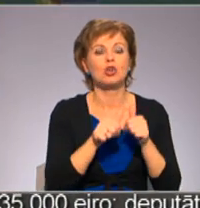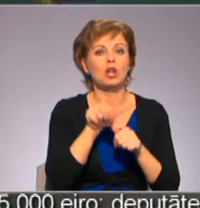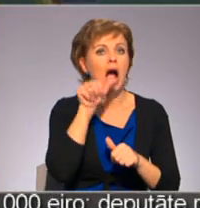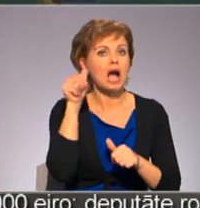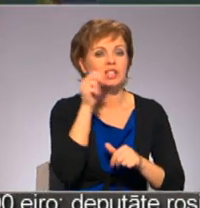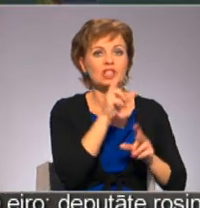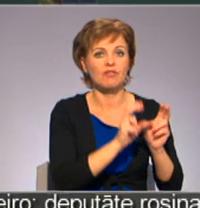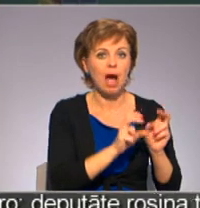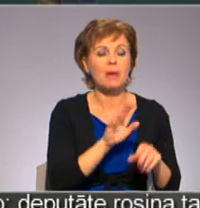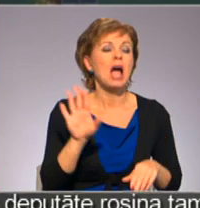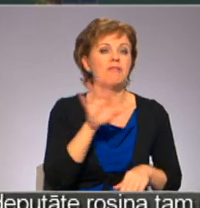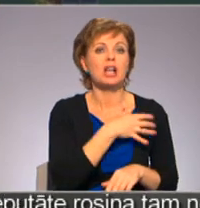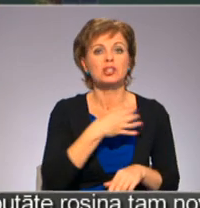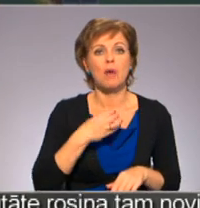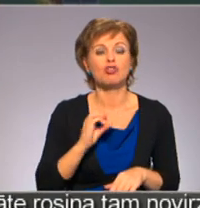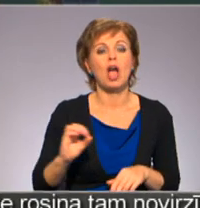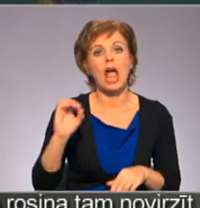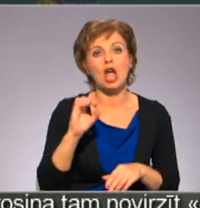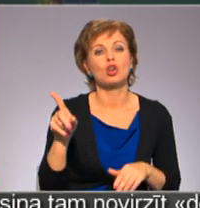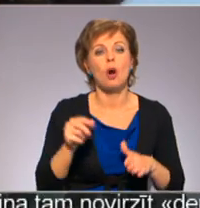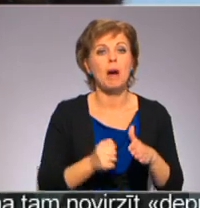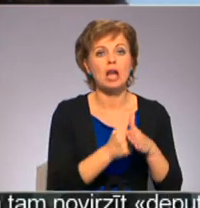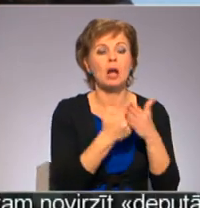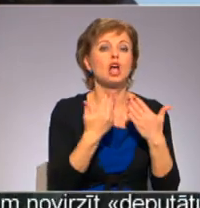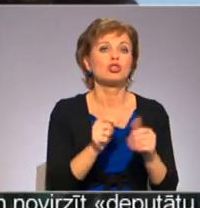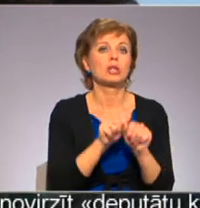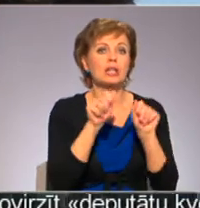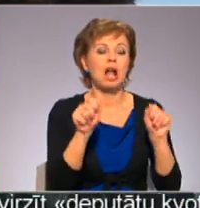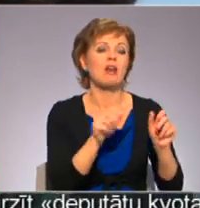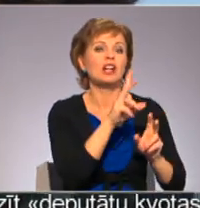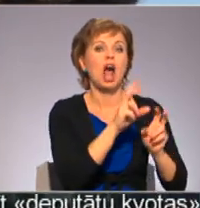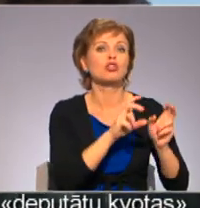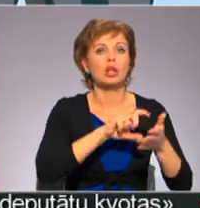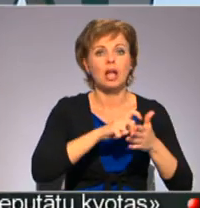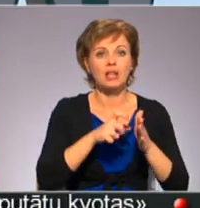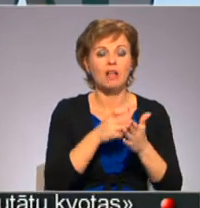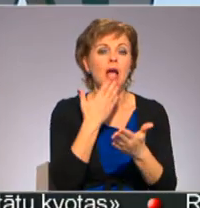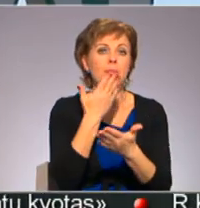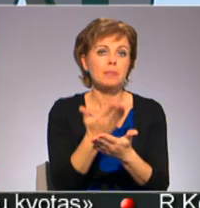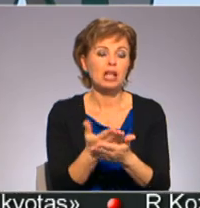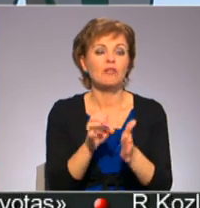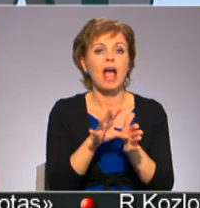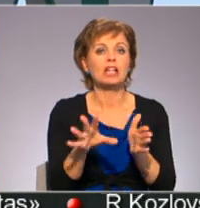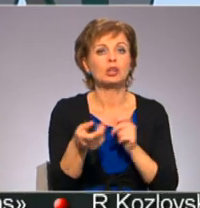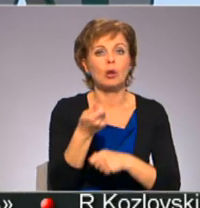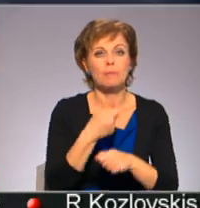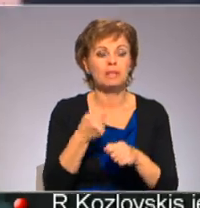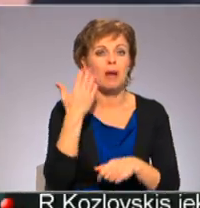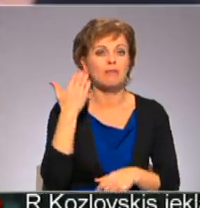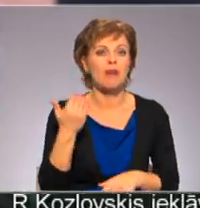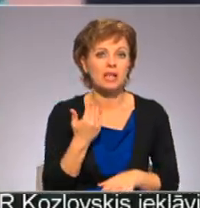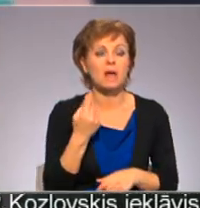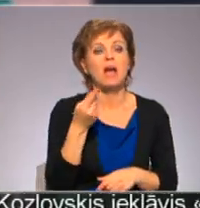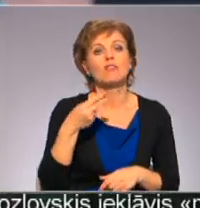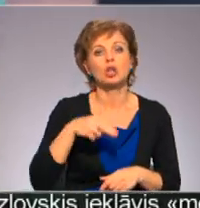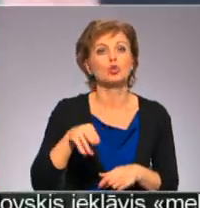Ar valsts, pašvaldības un Eiropas Savienības atbalstu šodien tika atvērts ražošanas telpas, kuras tiks piedāvāts elektronikas biznesam Ventspilī. Viens